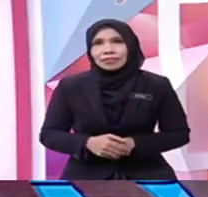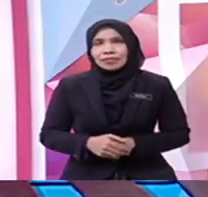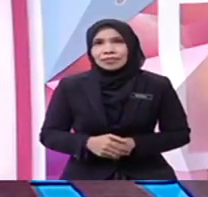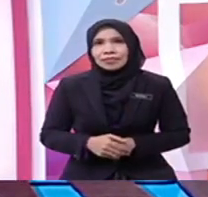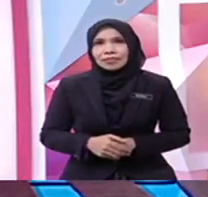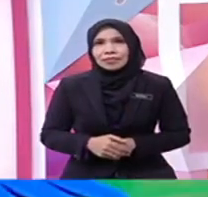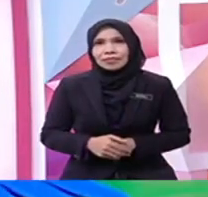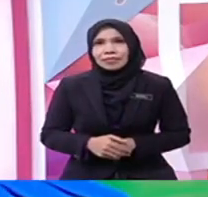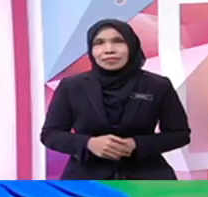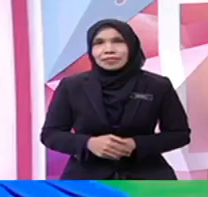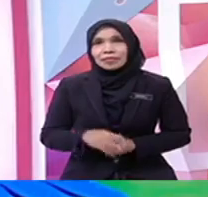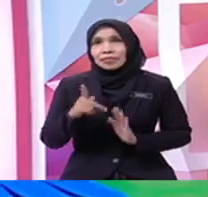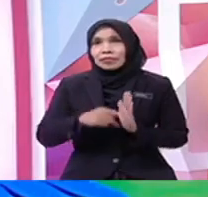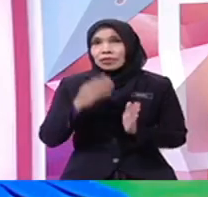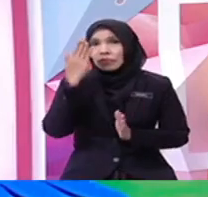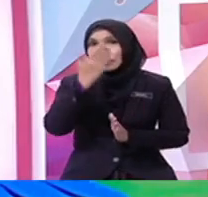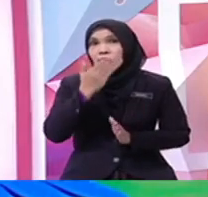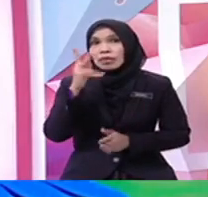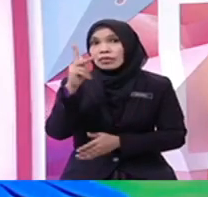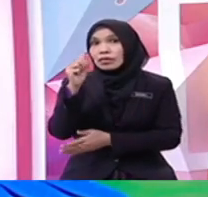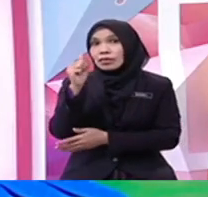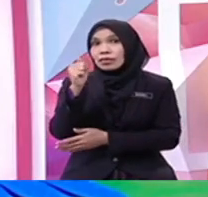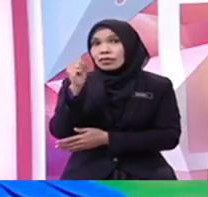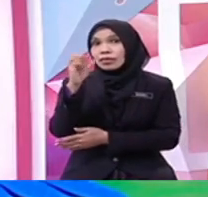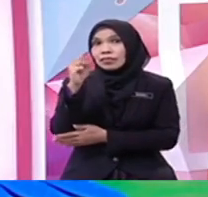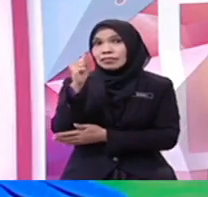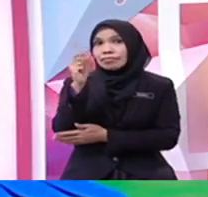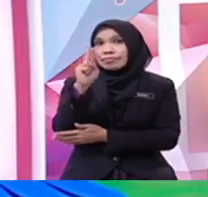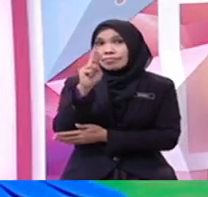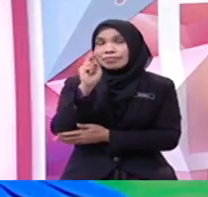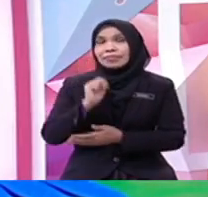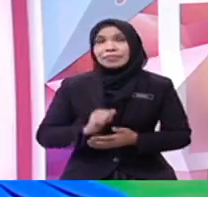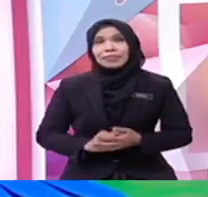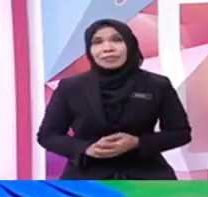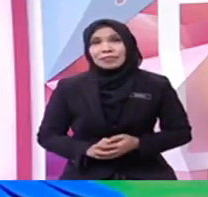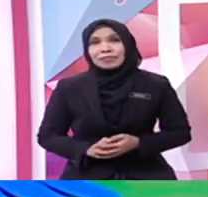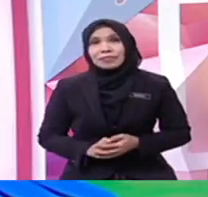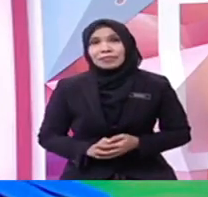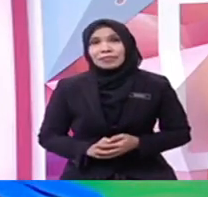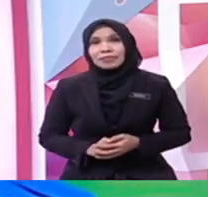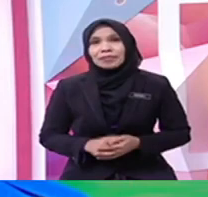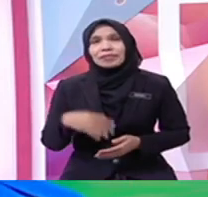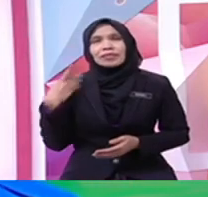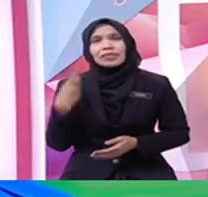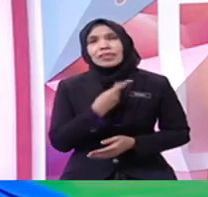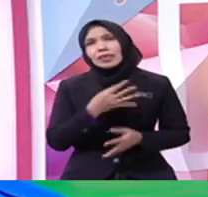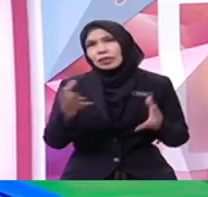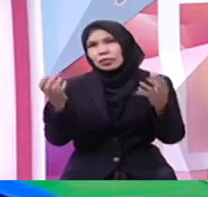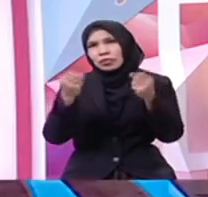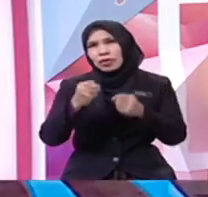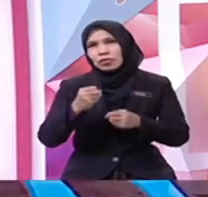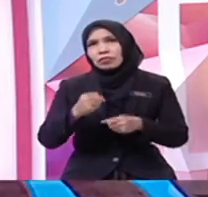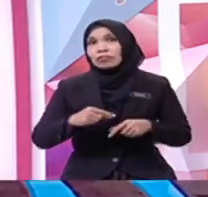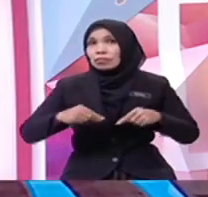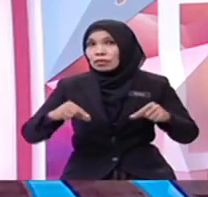dan permukaannya yusiku you pembukaan jika so di sini Oke jadi sekarang kita gerakkan seluruh panjang gitu nih